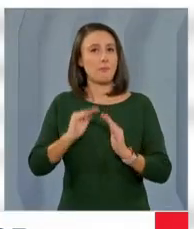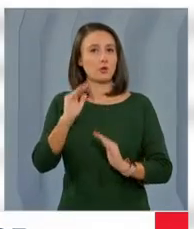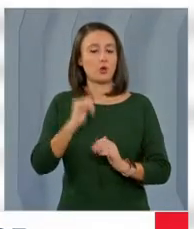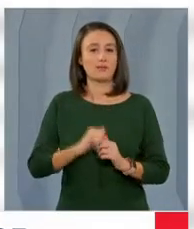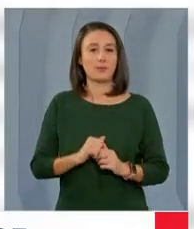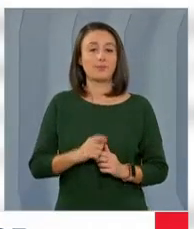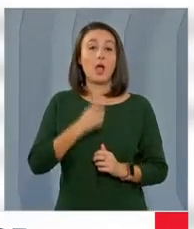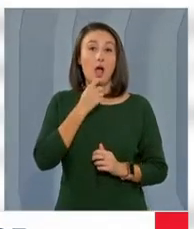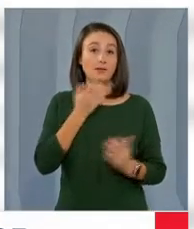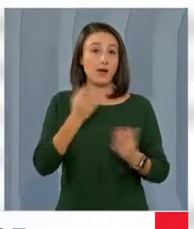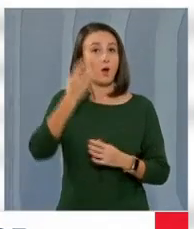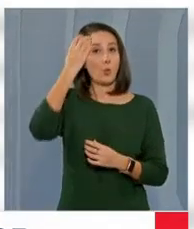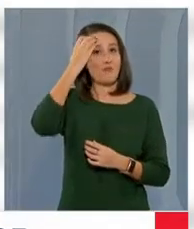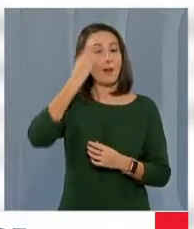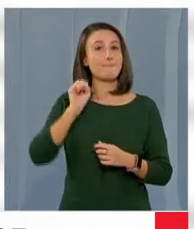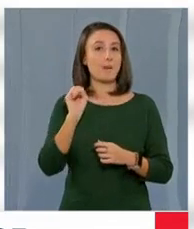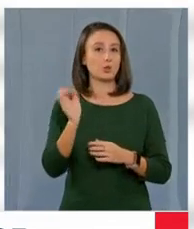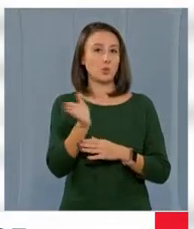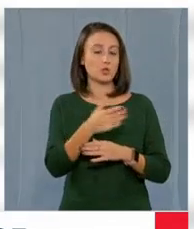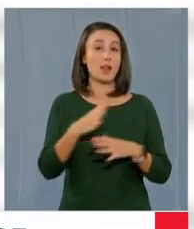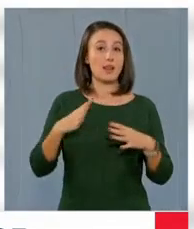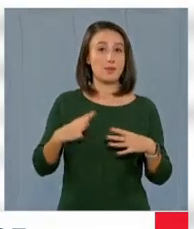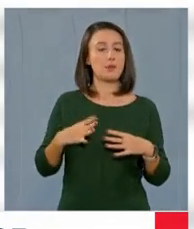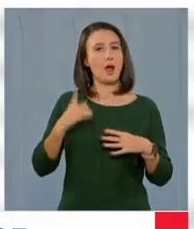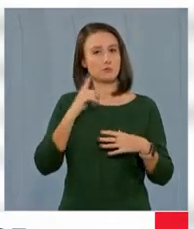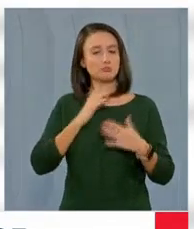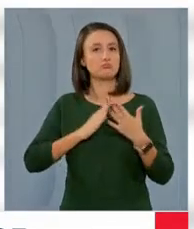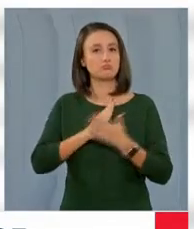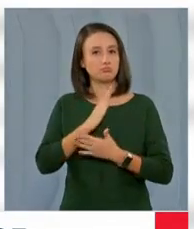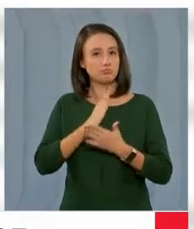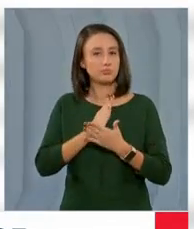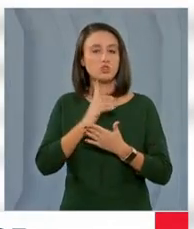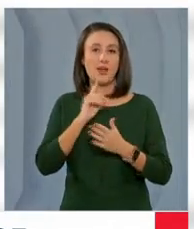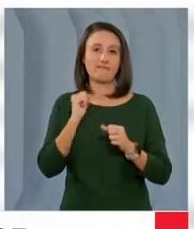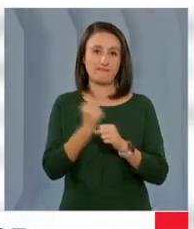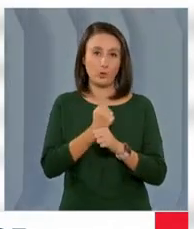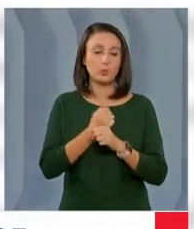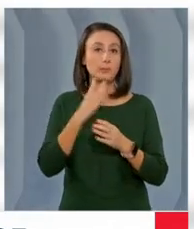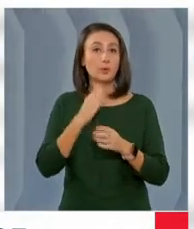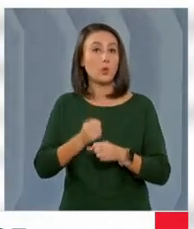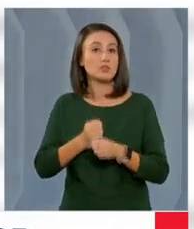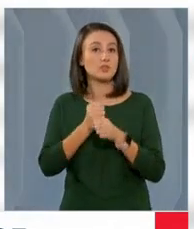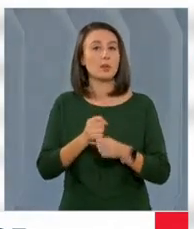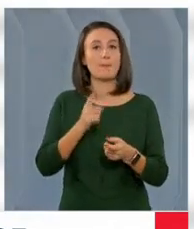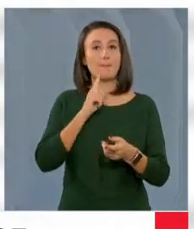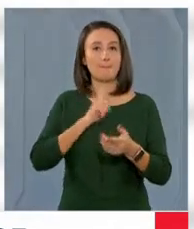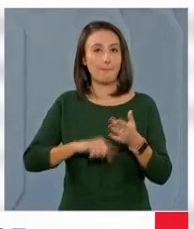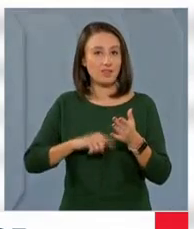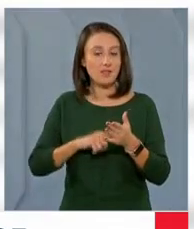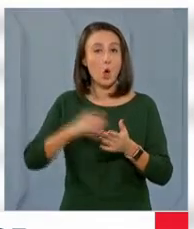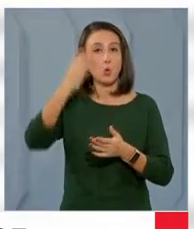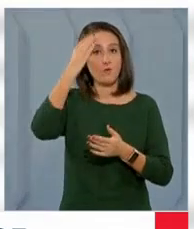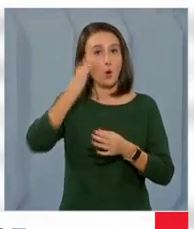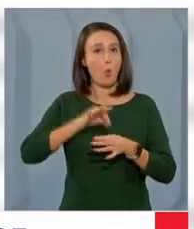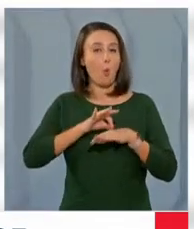În anii în care a fost la guvernare, Partidul Național Liberal a fost consecvent în demersurile făcute pentru a sprijini pensionarii. Guvernul condus